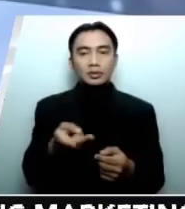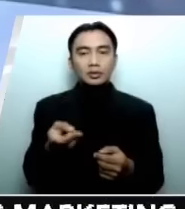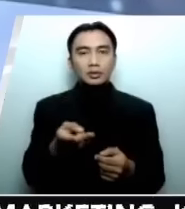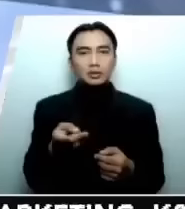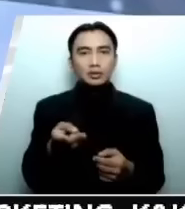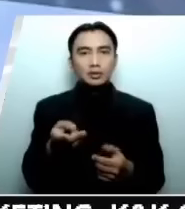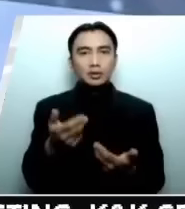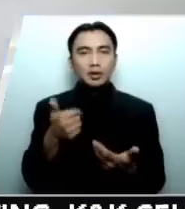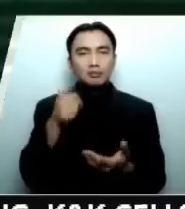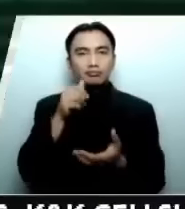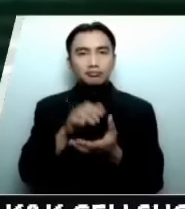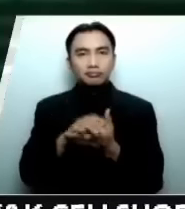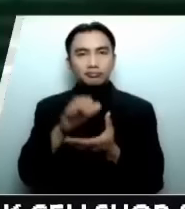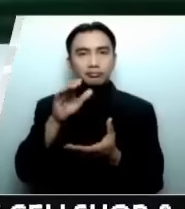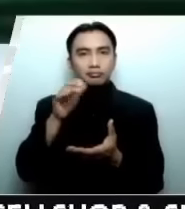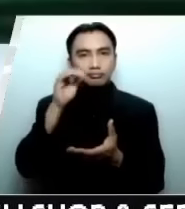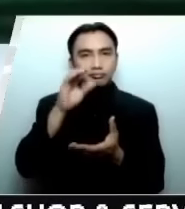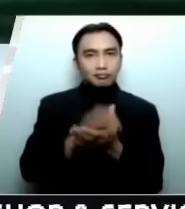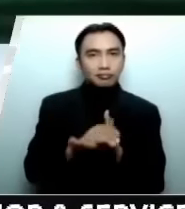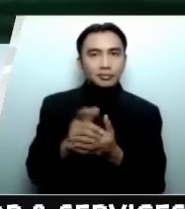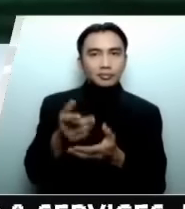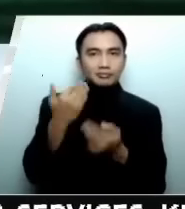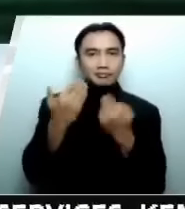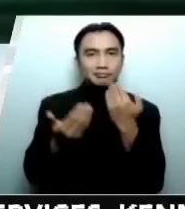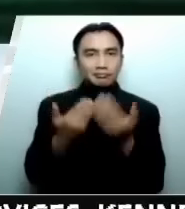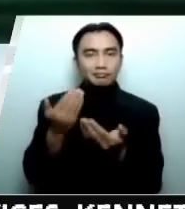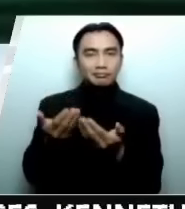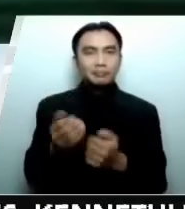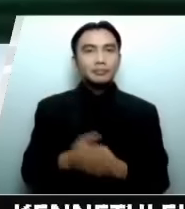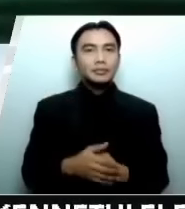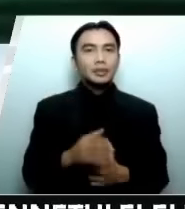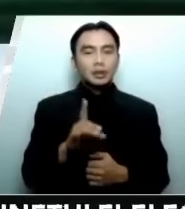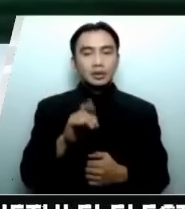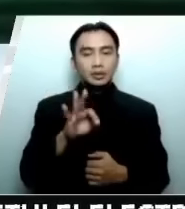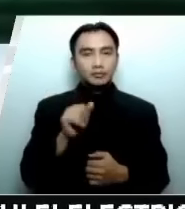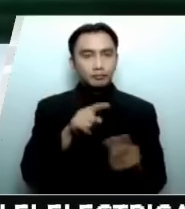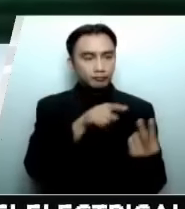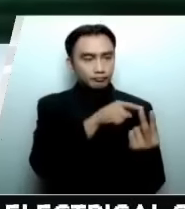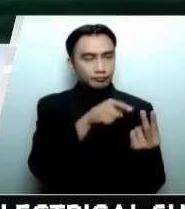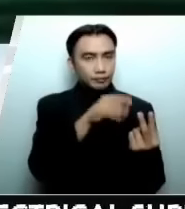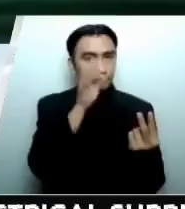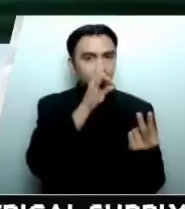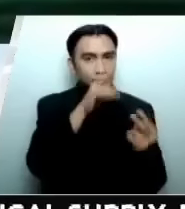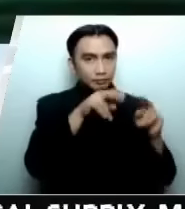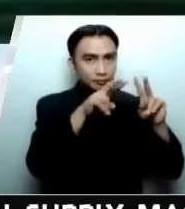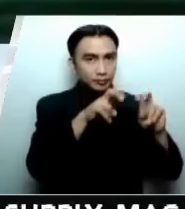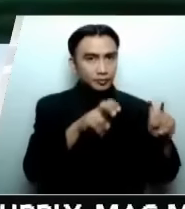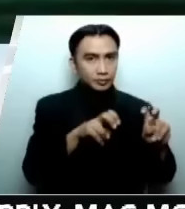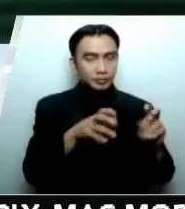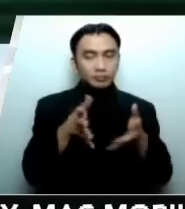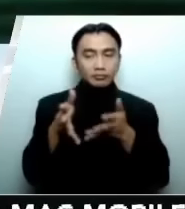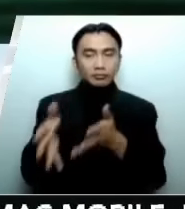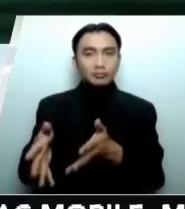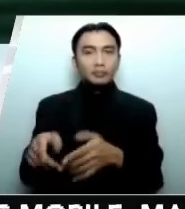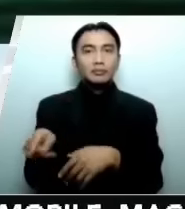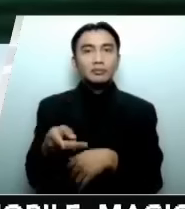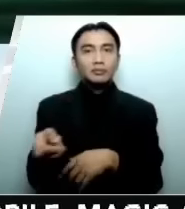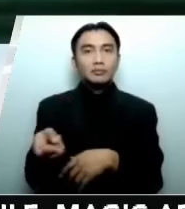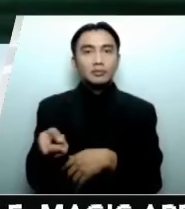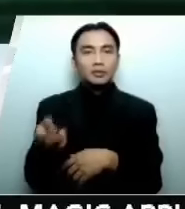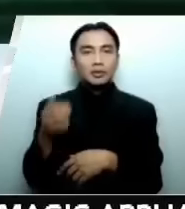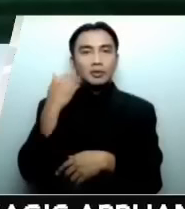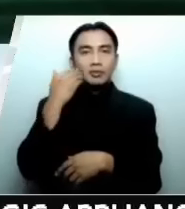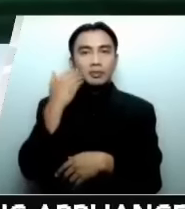Tokyo. Paglilinaw ng DFA, iniimbestigahan ang 2 para sa pag-abandona ng bangkay matapos makita sa